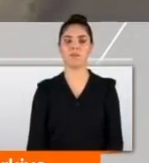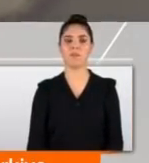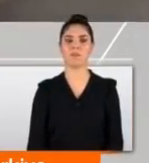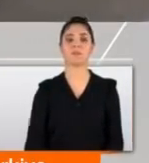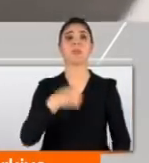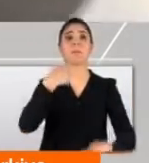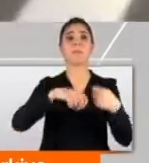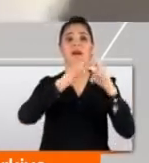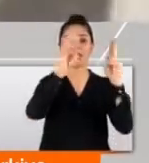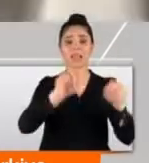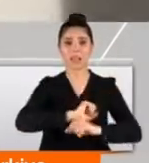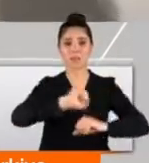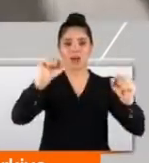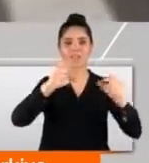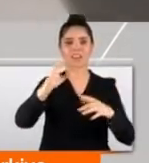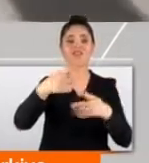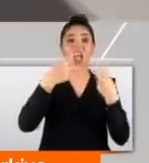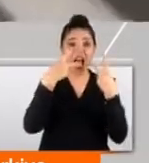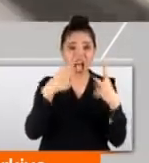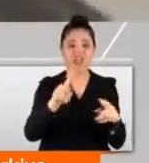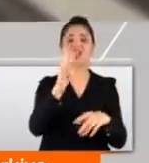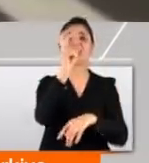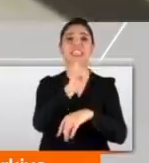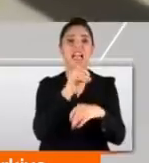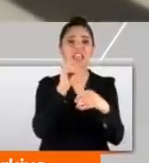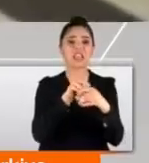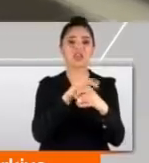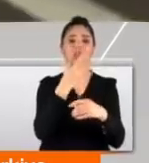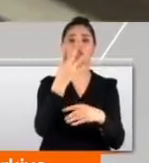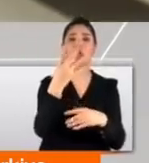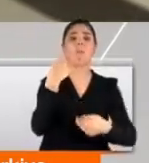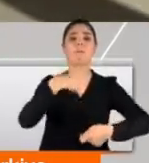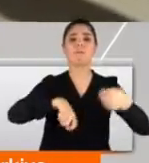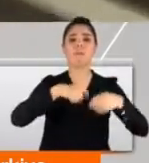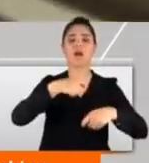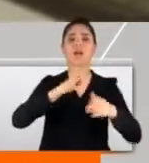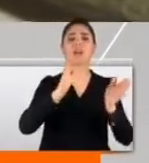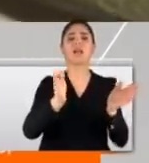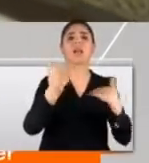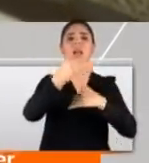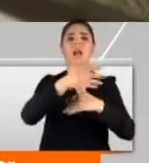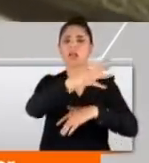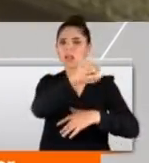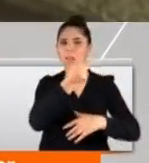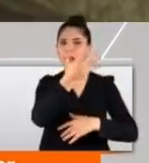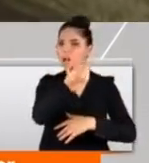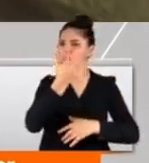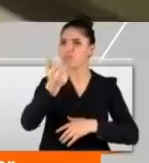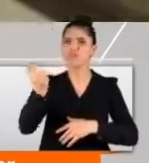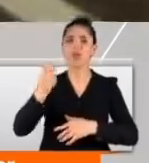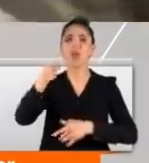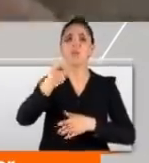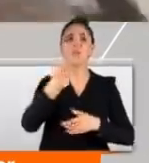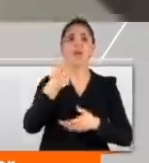Banka kasalarını patlayıcılarla açan hırsızlar sadece 2 saat içinde tam 4 bankanın kasasını boşalttı, para çekme